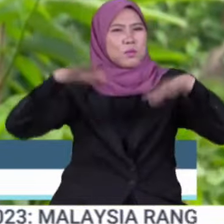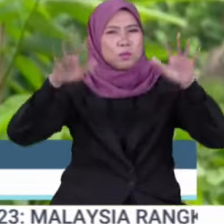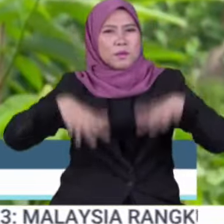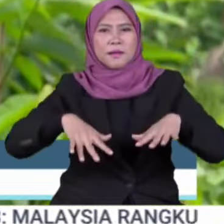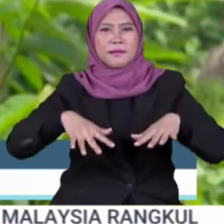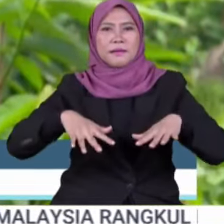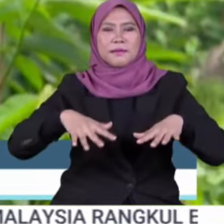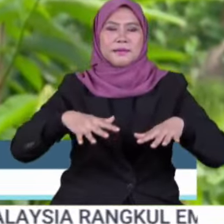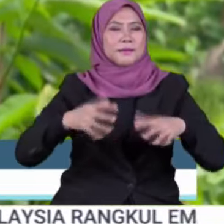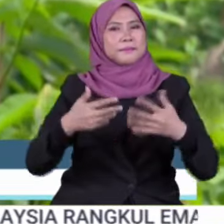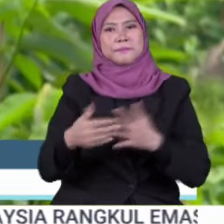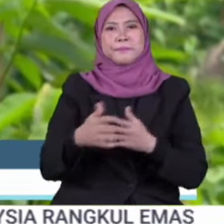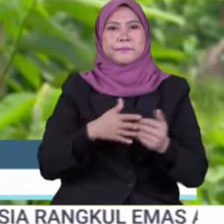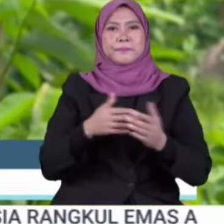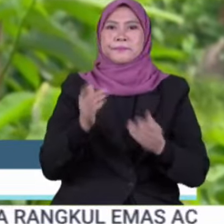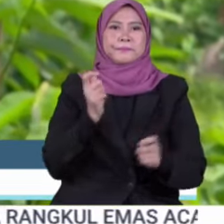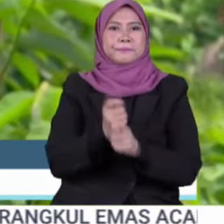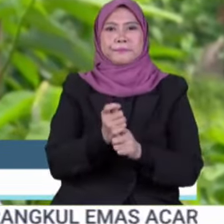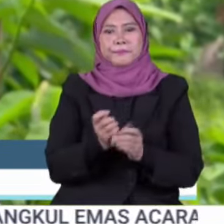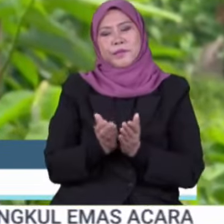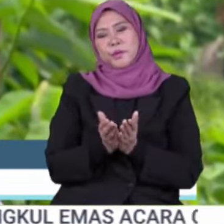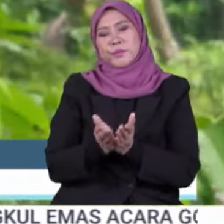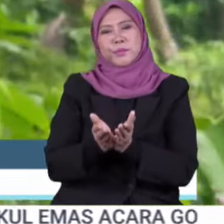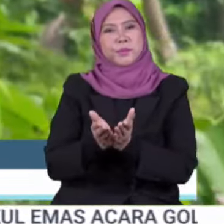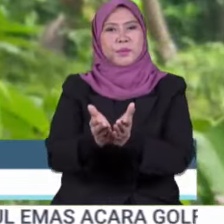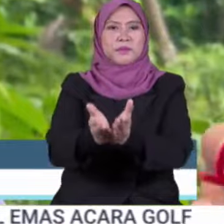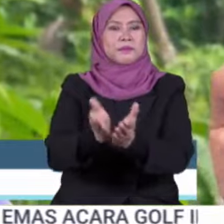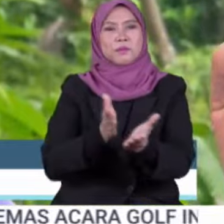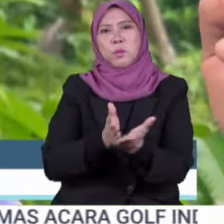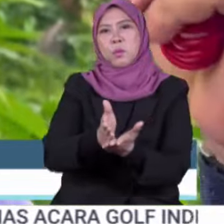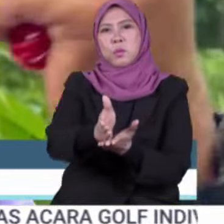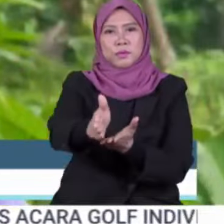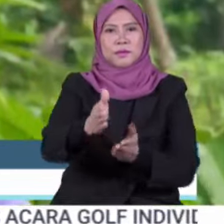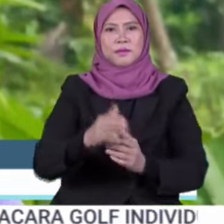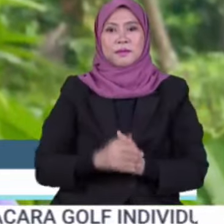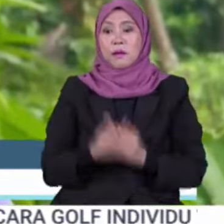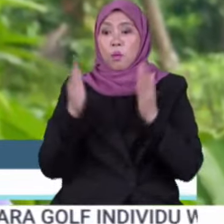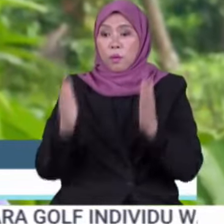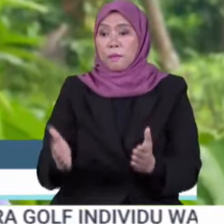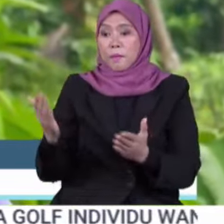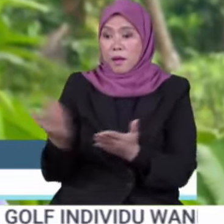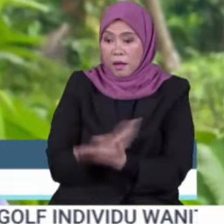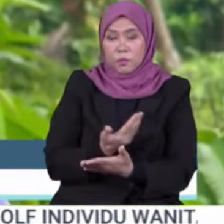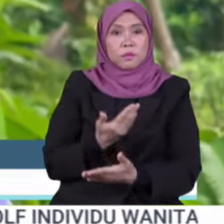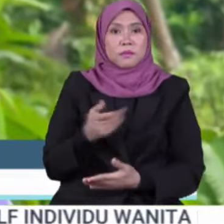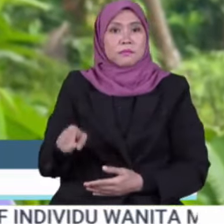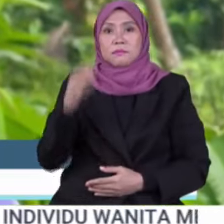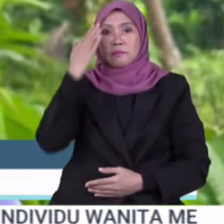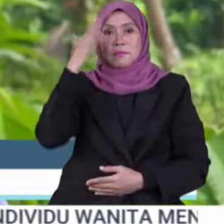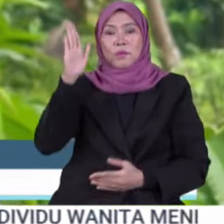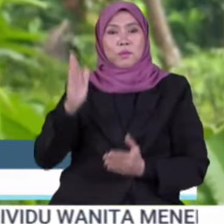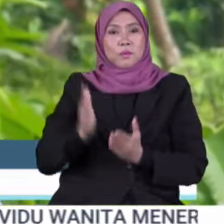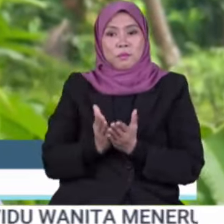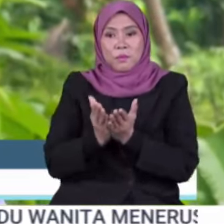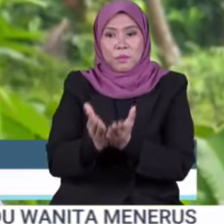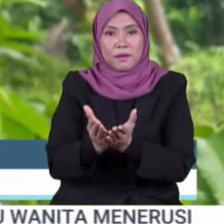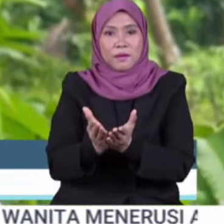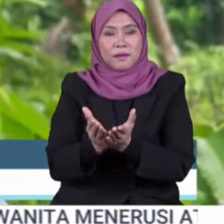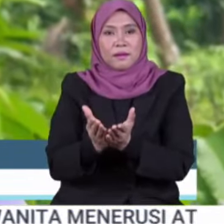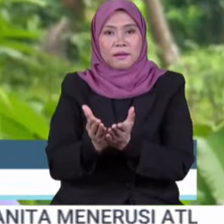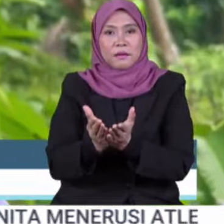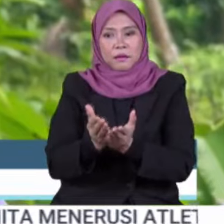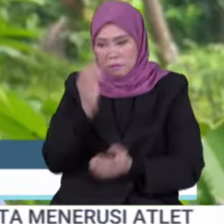kau. Memang kita dah, wali kita dah. Macam kalau orang baru mari ke, kita tahu. Macam dia nak bawa buk,